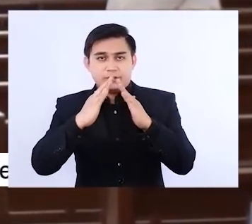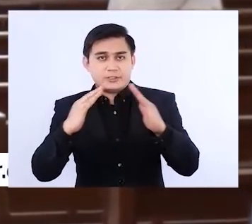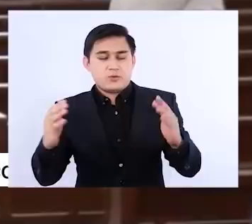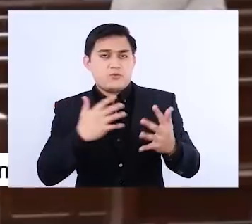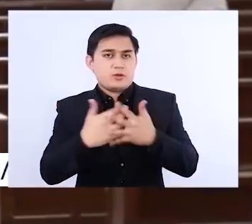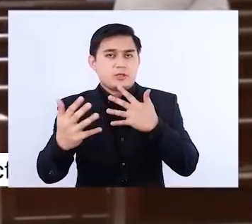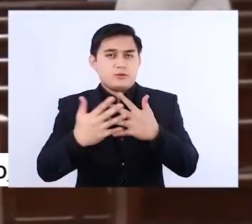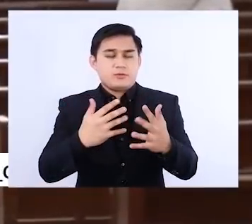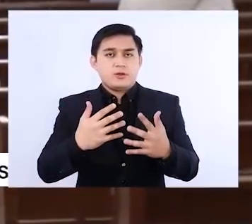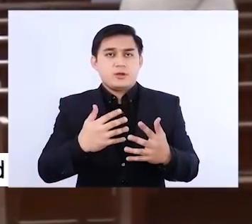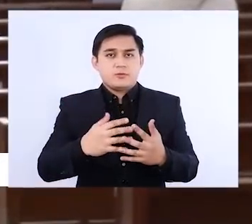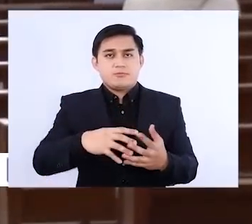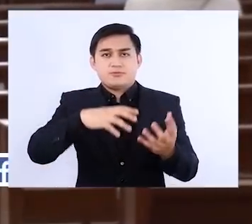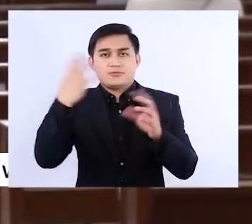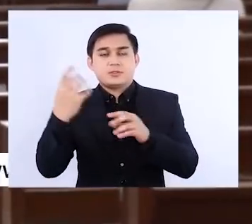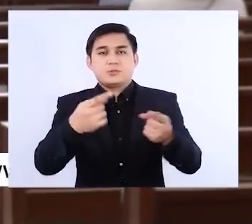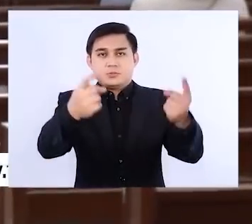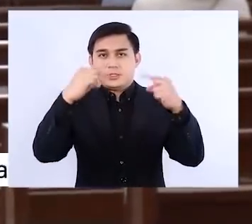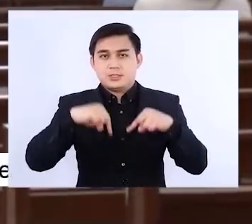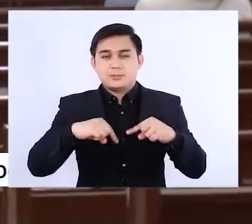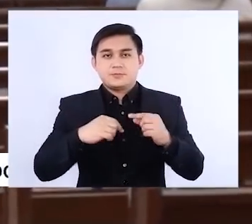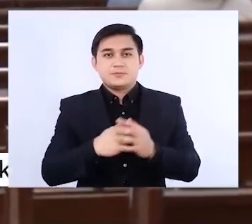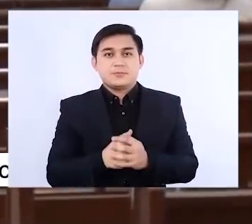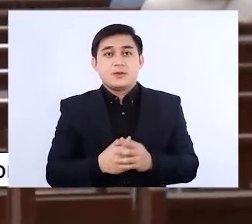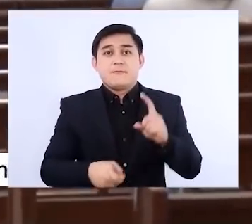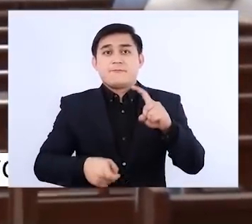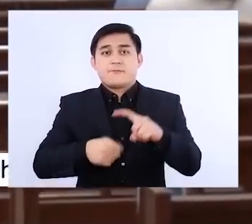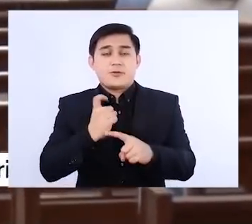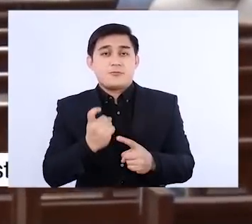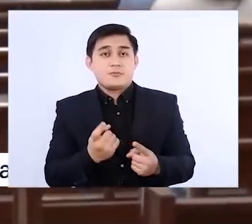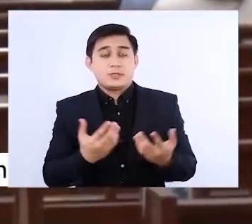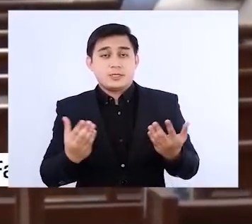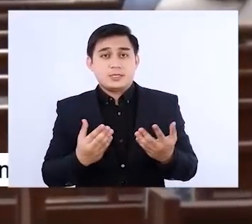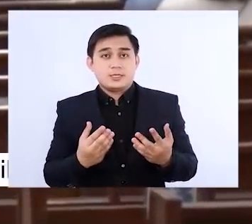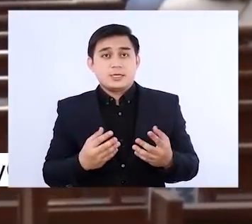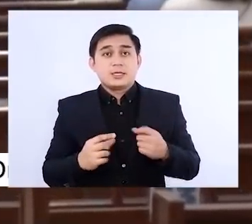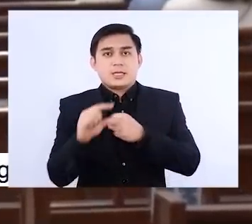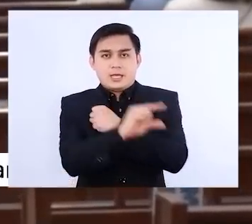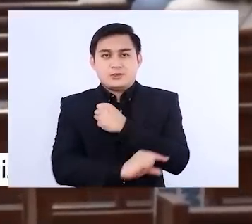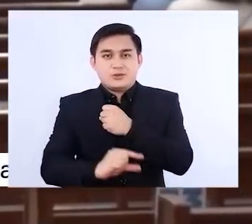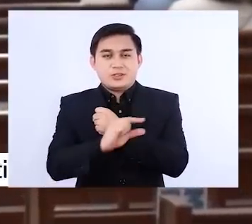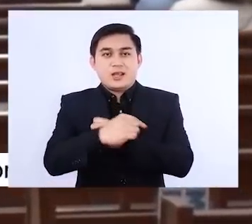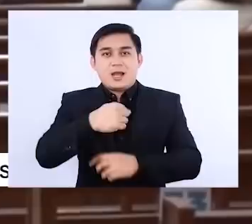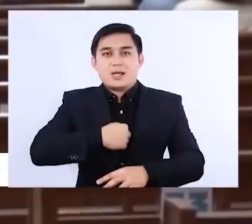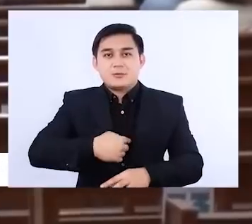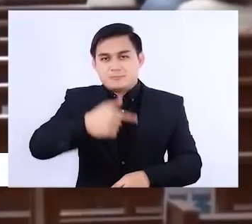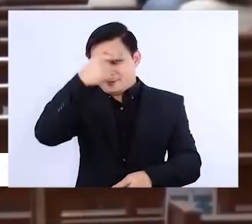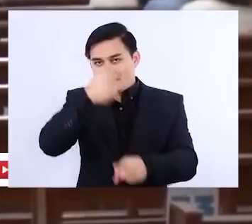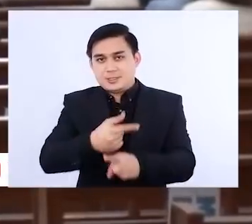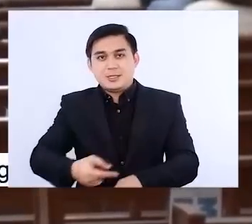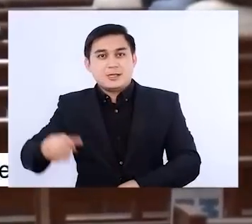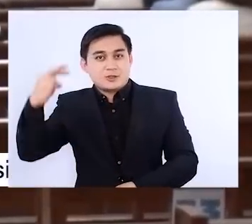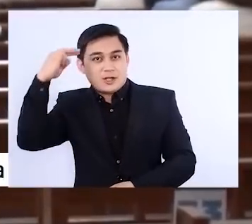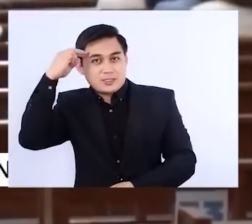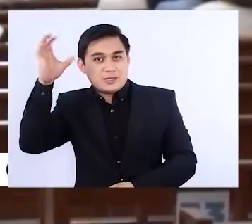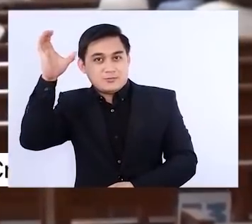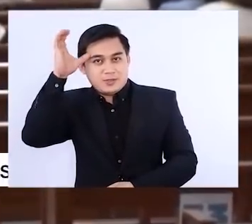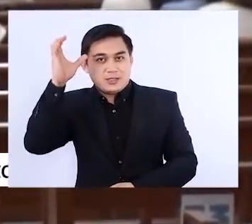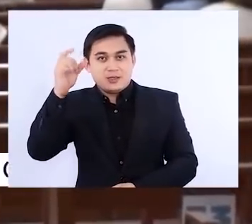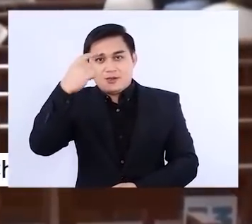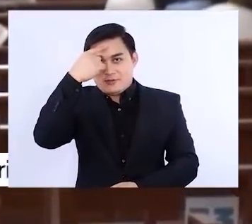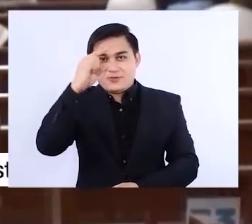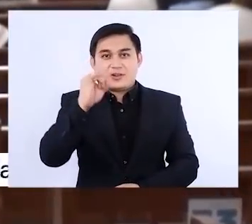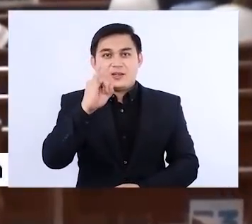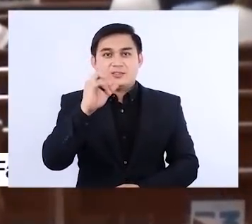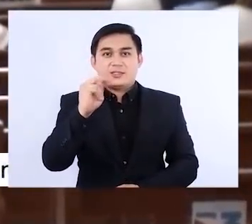o sakuna ang dumaan sa atin. Mula po rito sa Candelaria, Quezon, ako po si kapatid na Russell Capili para